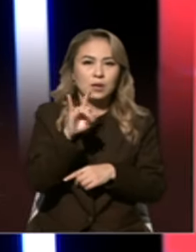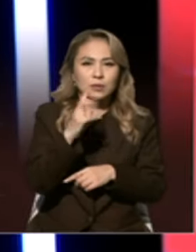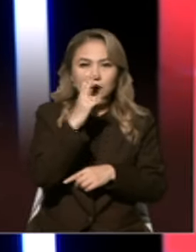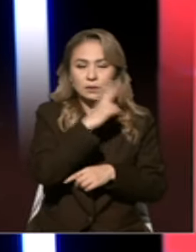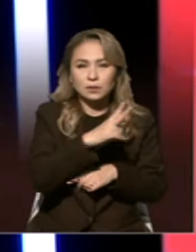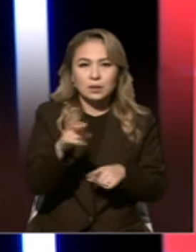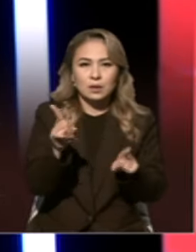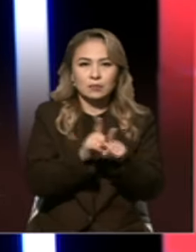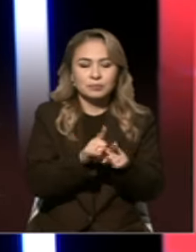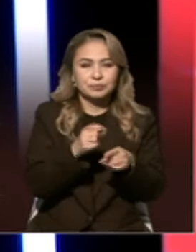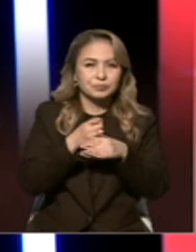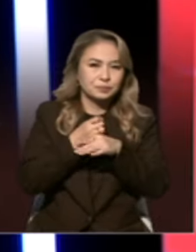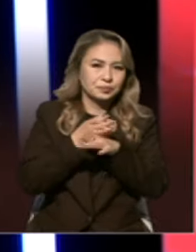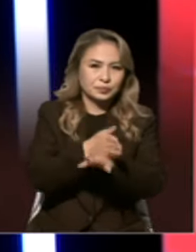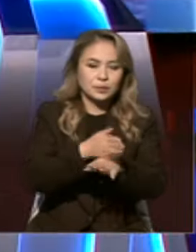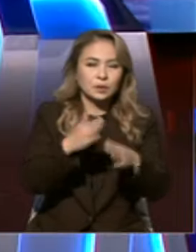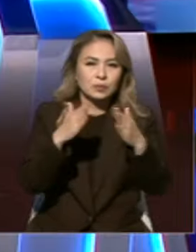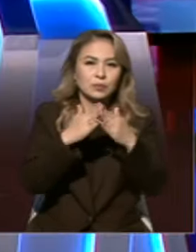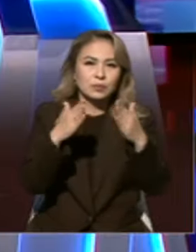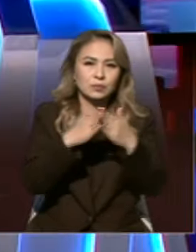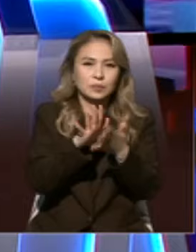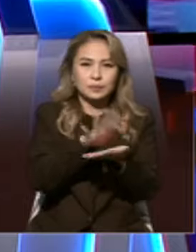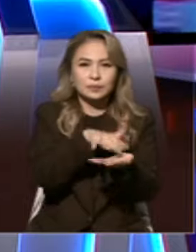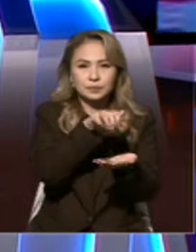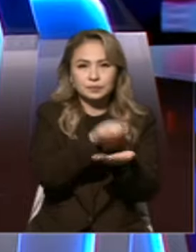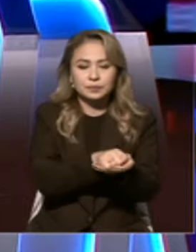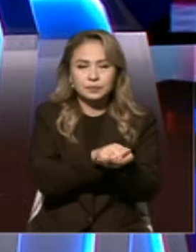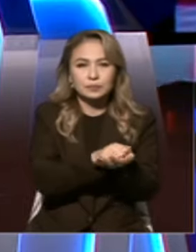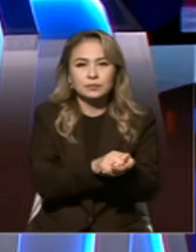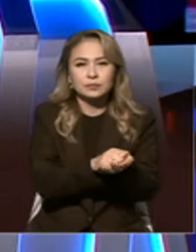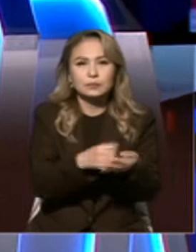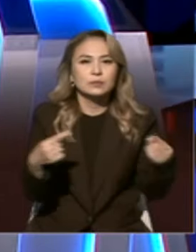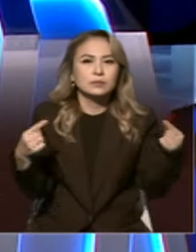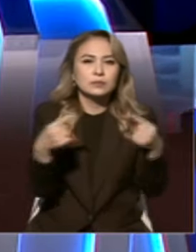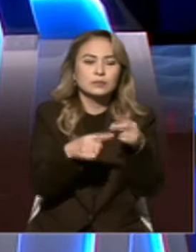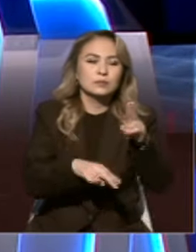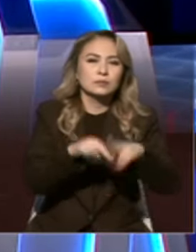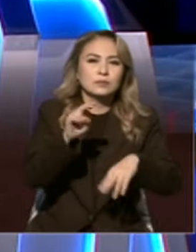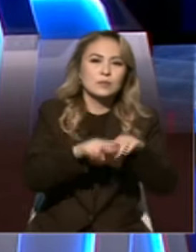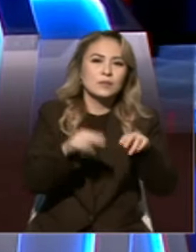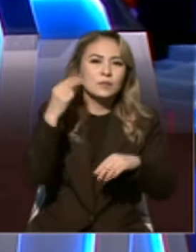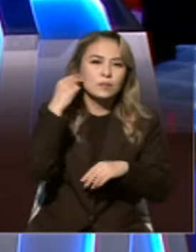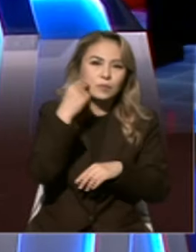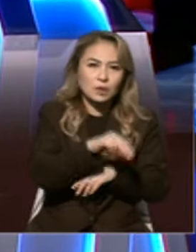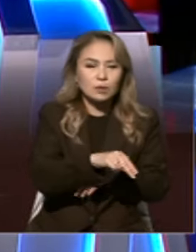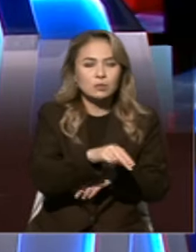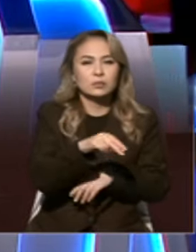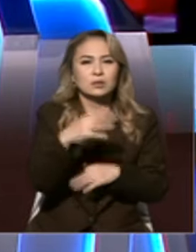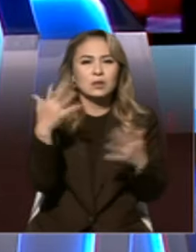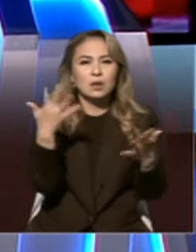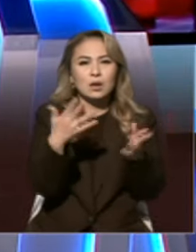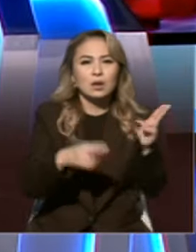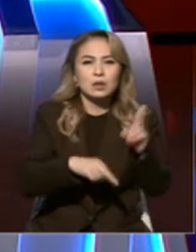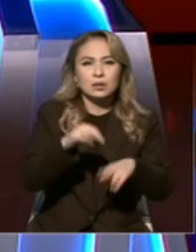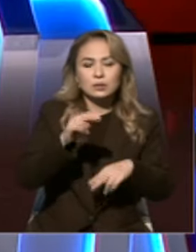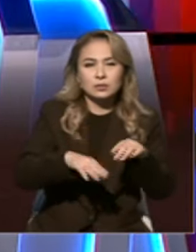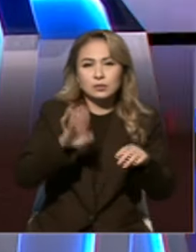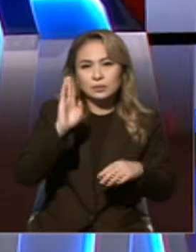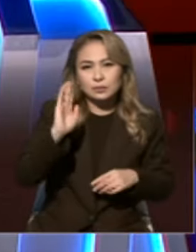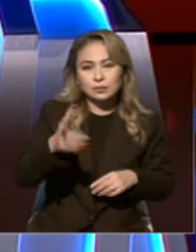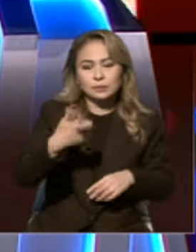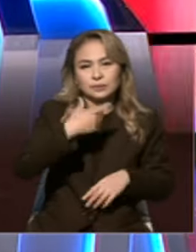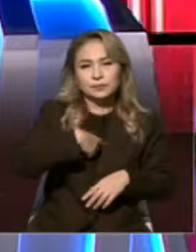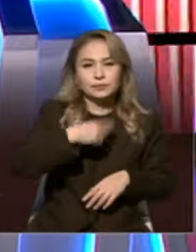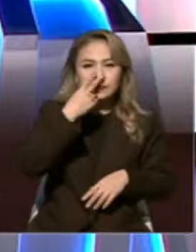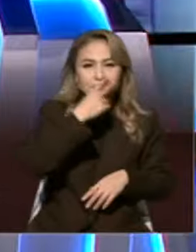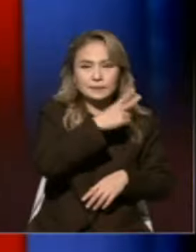үй қирады. Бірақ тіпті жаңағы қаншалықты ол құрылыс сапалы болып жаңағыдай кірпіштен қаланса да, мен де өзім